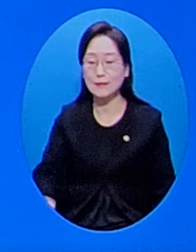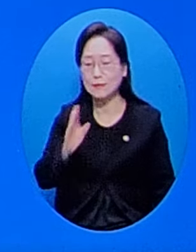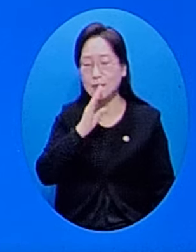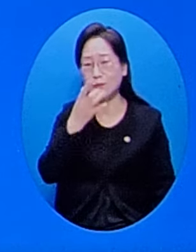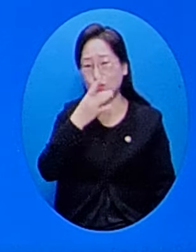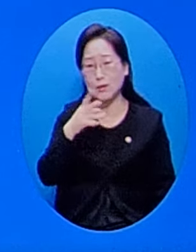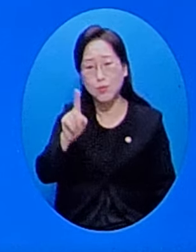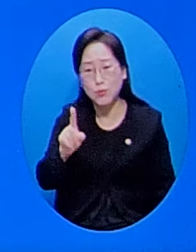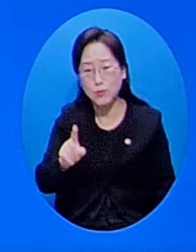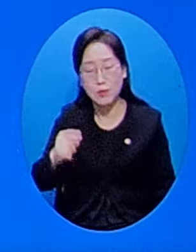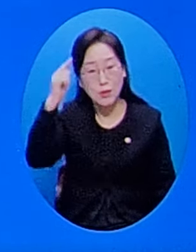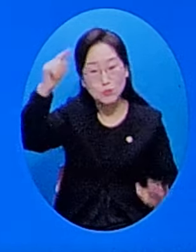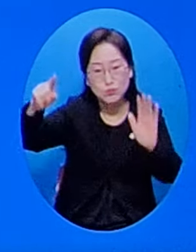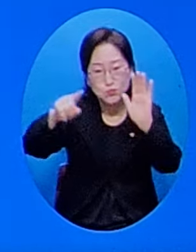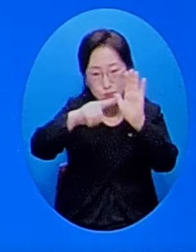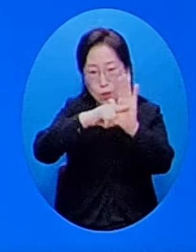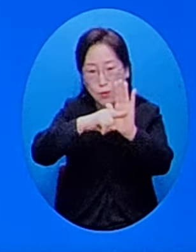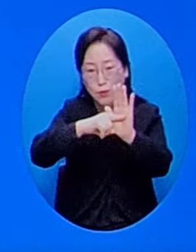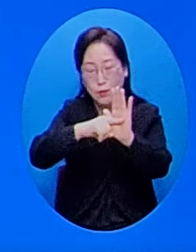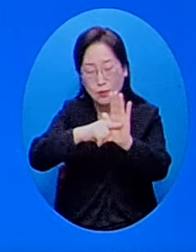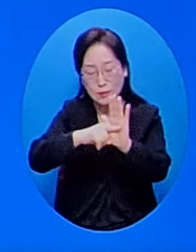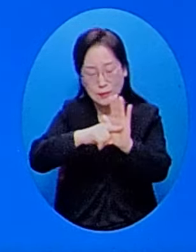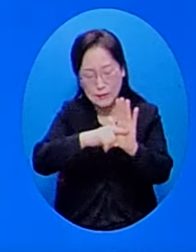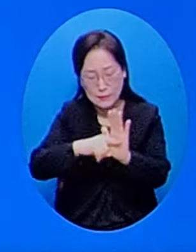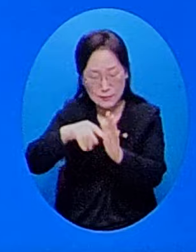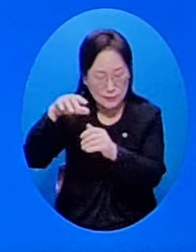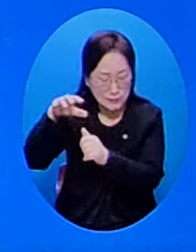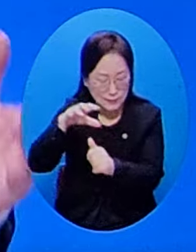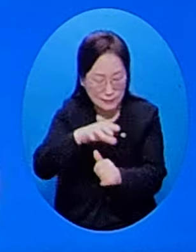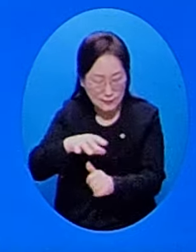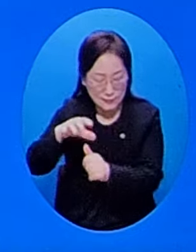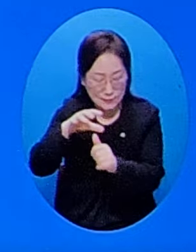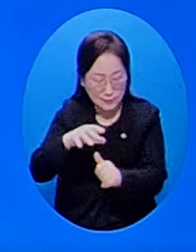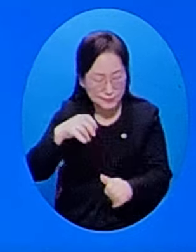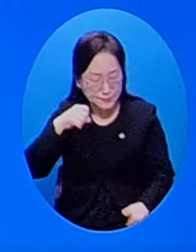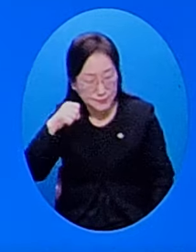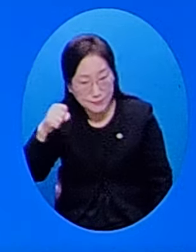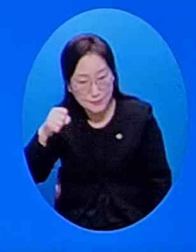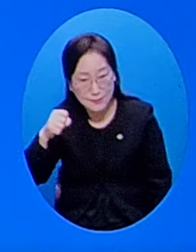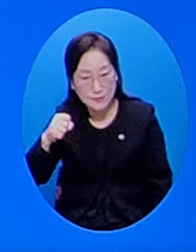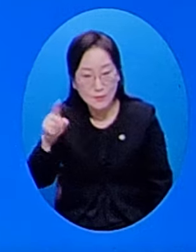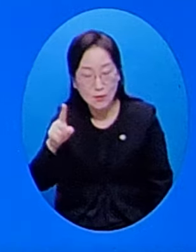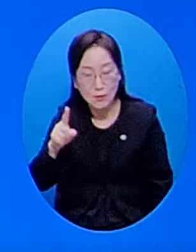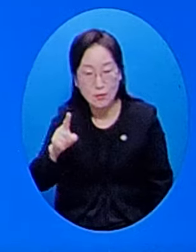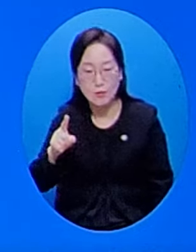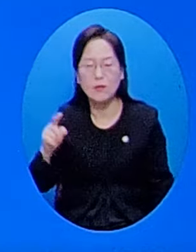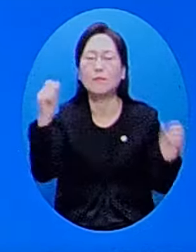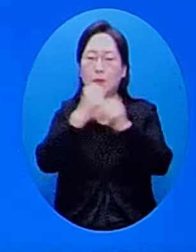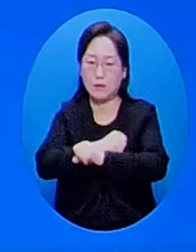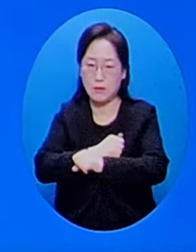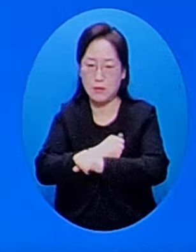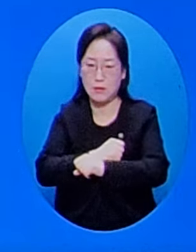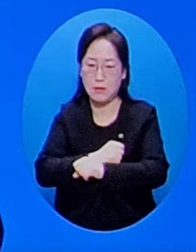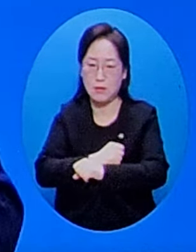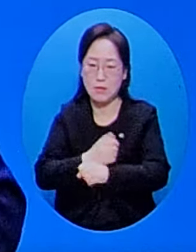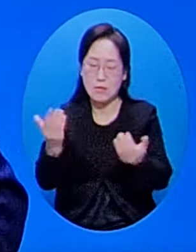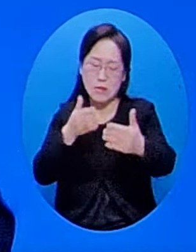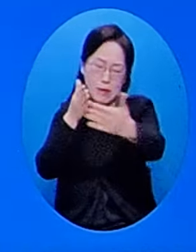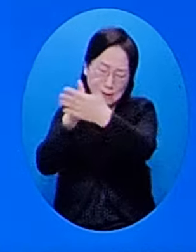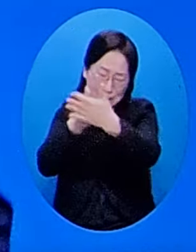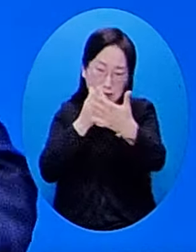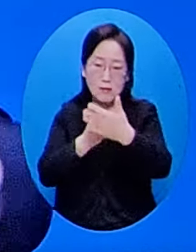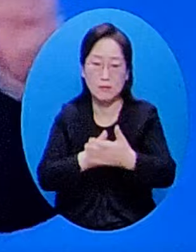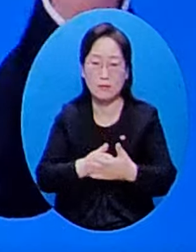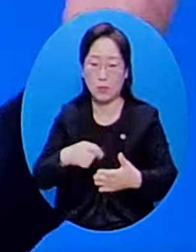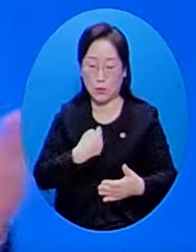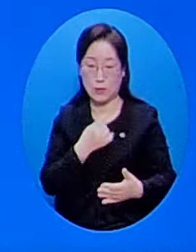불행하게도 부정적인 생각에 사로잡히게 되면 그 삶이 파괴적이 됩니다. 하늘마다 되는 일이 없습니다. 자기만 망할